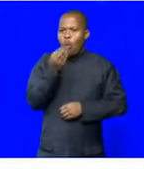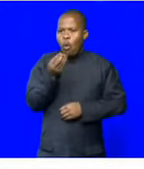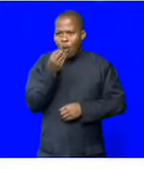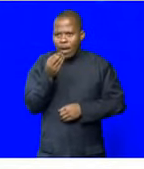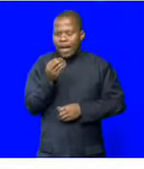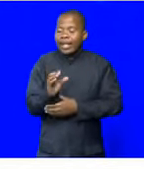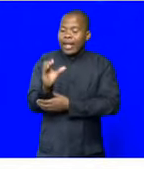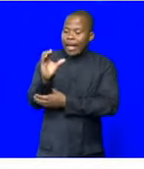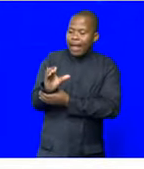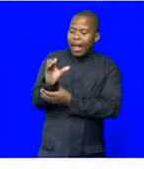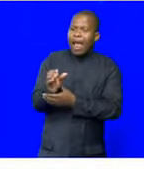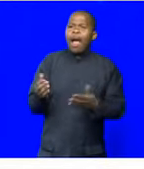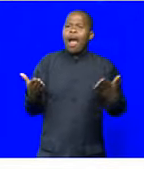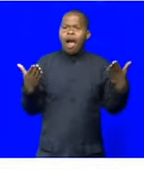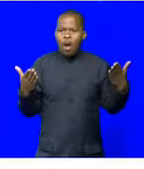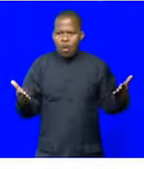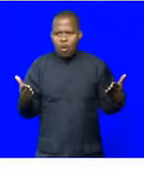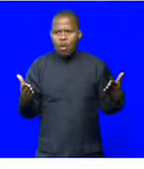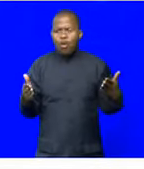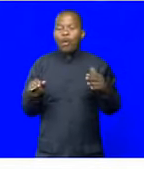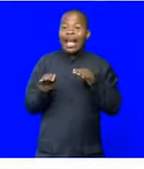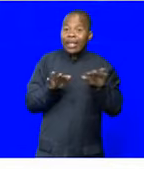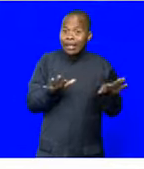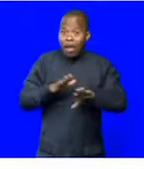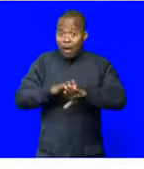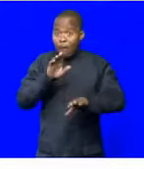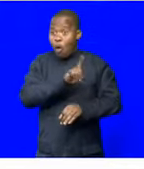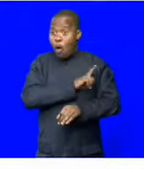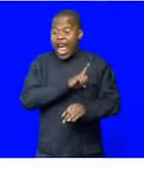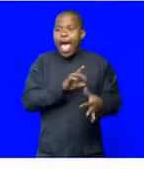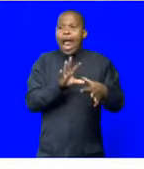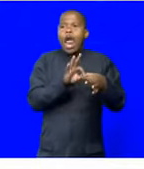sengolo ukungikhalisa kakhulu sengiyalimala sekude nale ekhaya